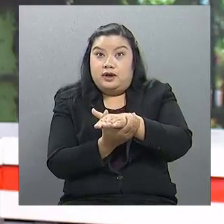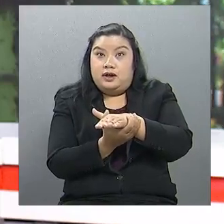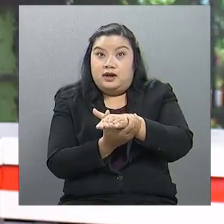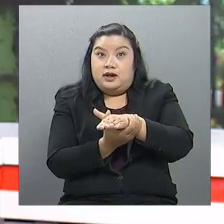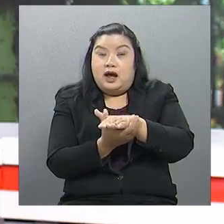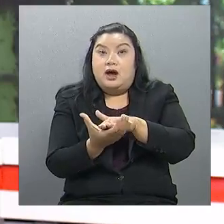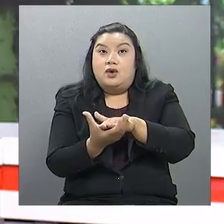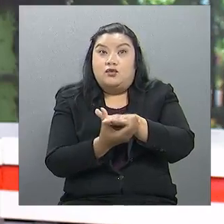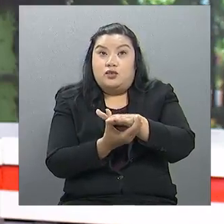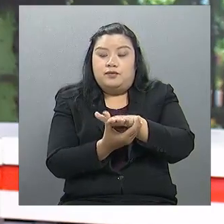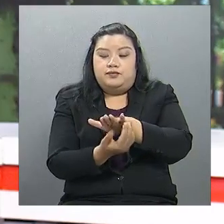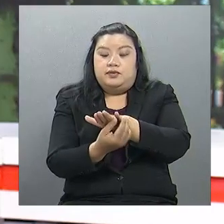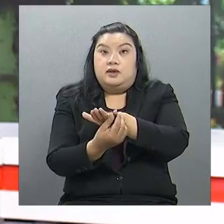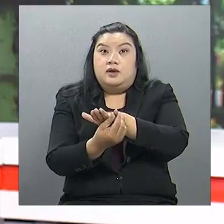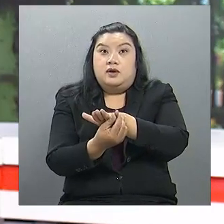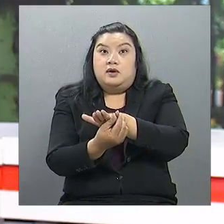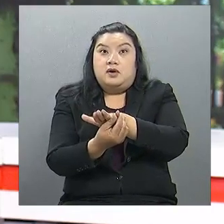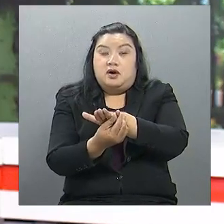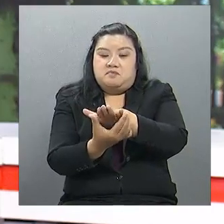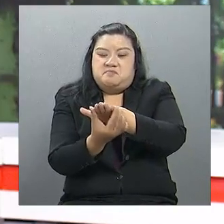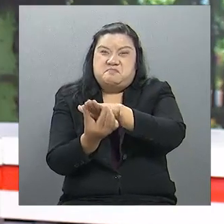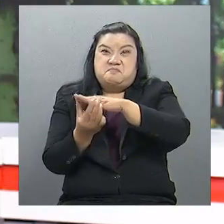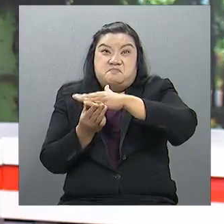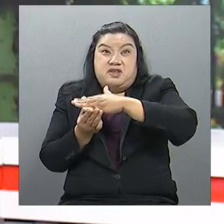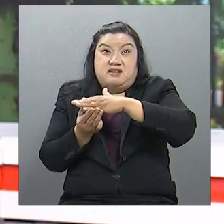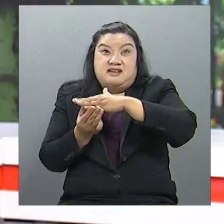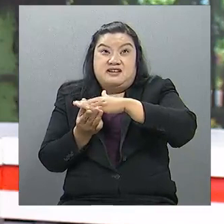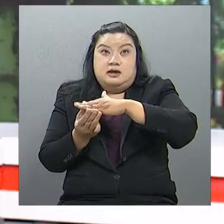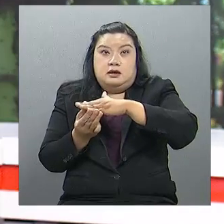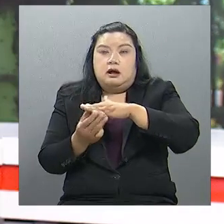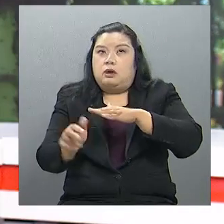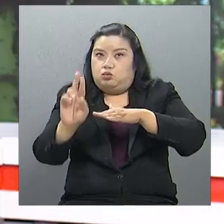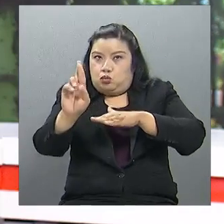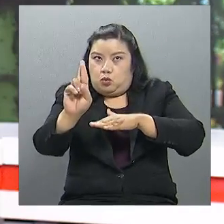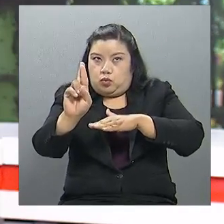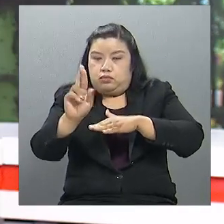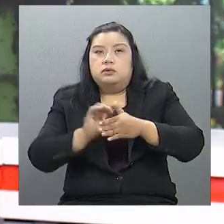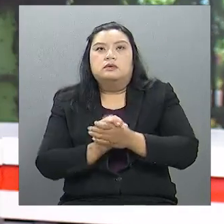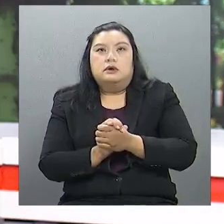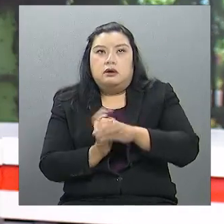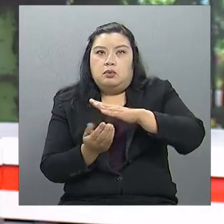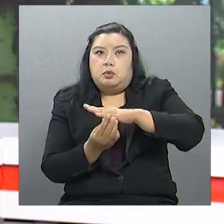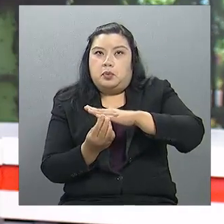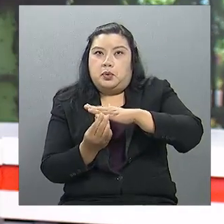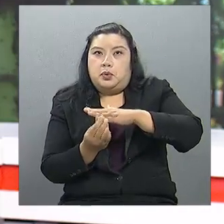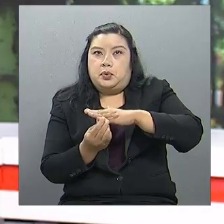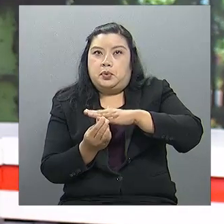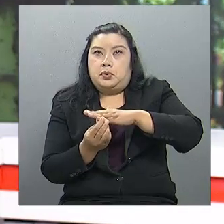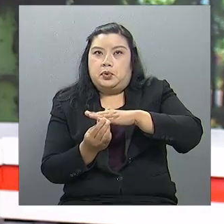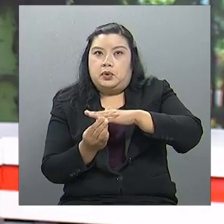เฮีดเถ encontrarมาถถา k climax